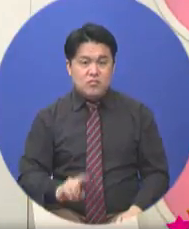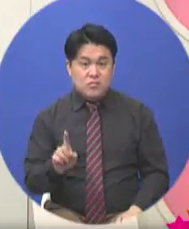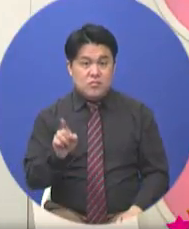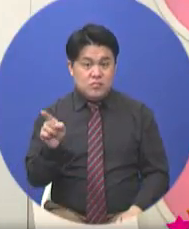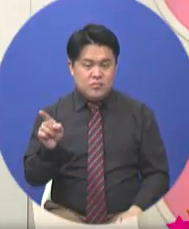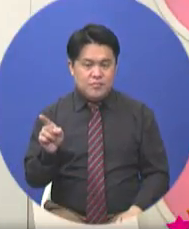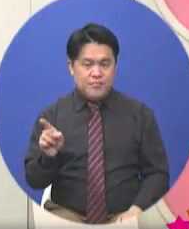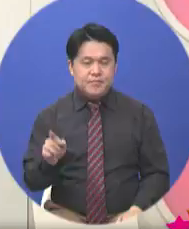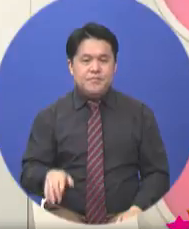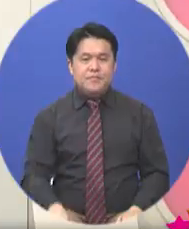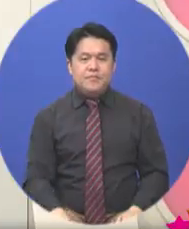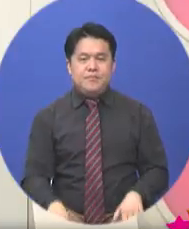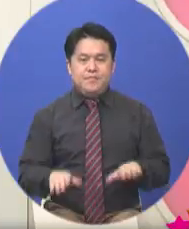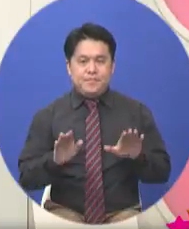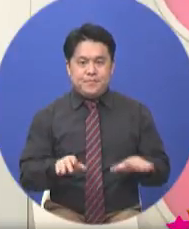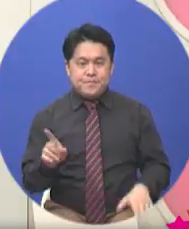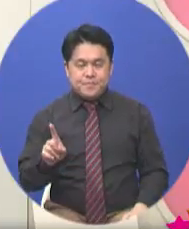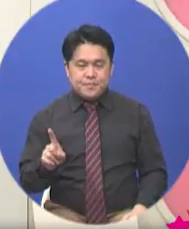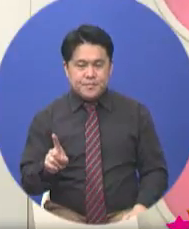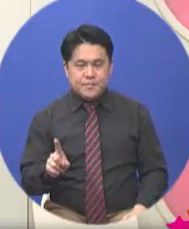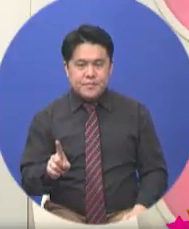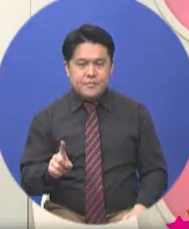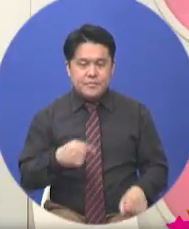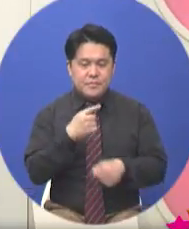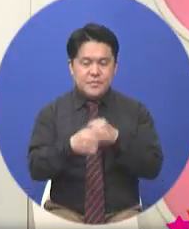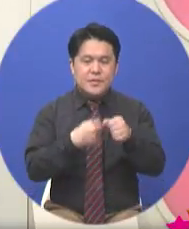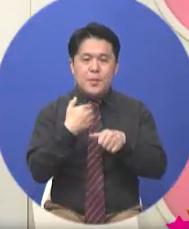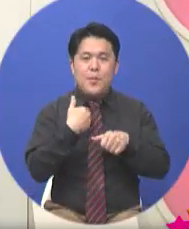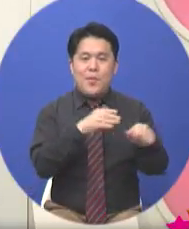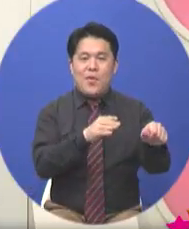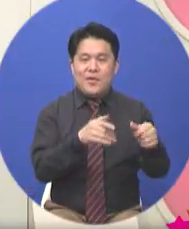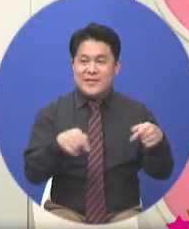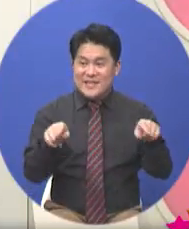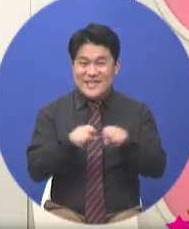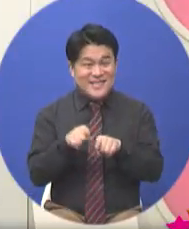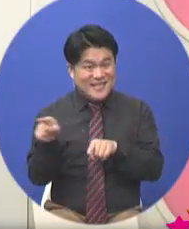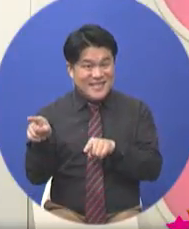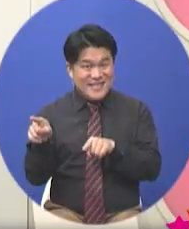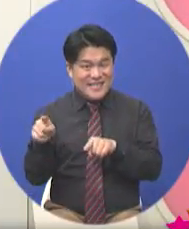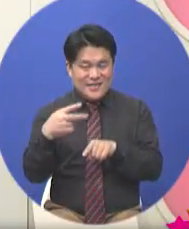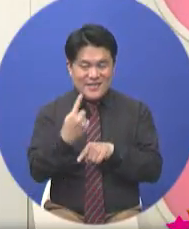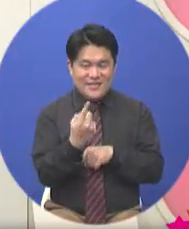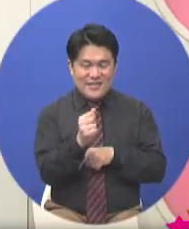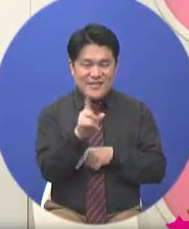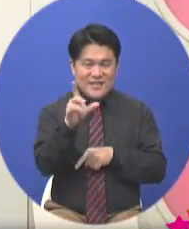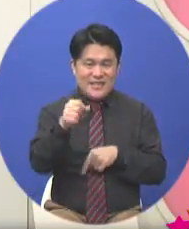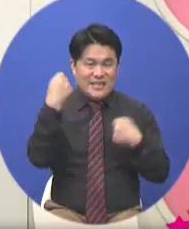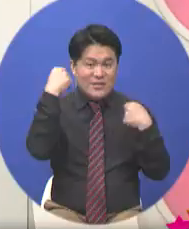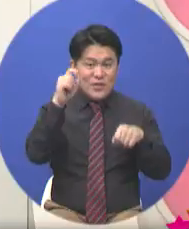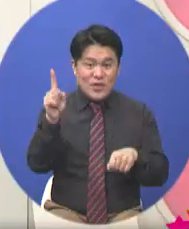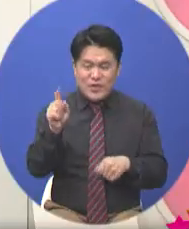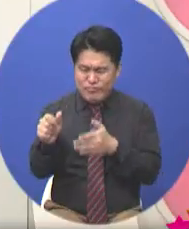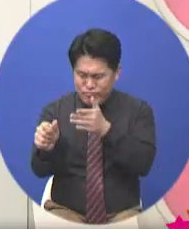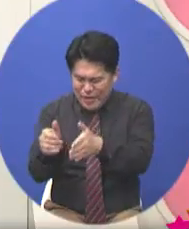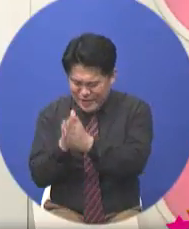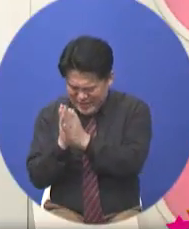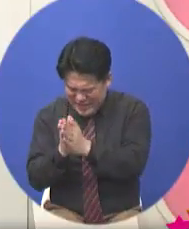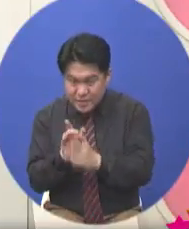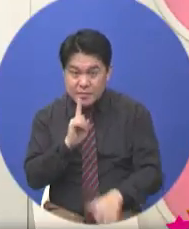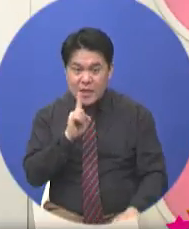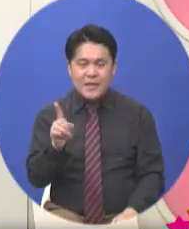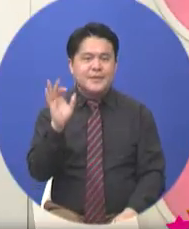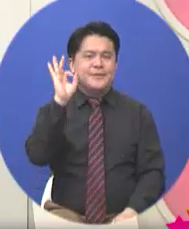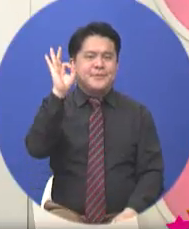그런데 쾌히 우리 송년 함께 최성수와 함께하는 동행 콘서트 좀 부탁드립니다